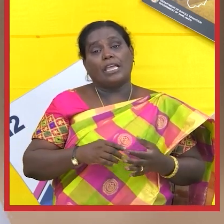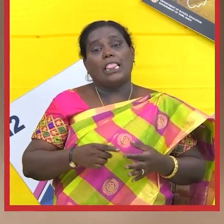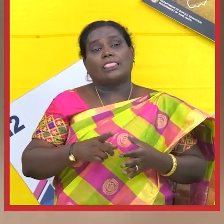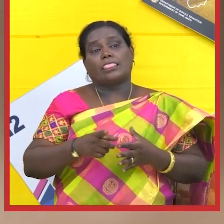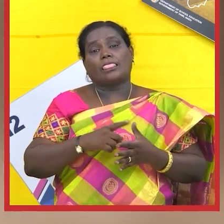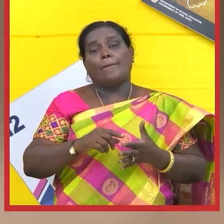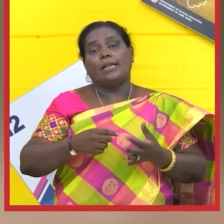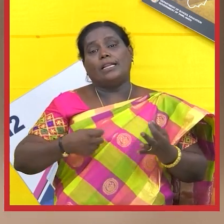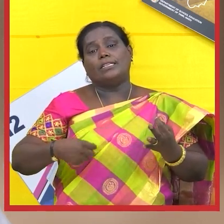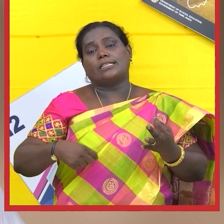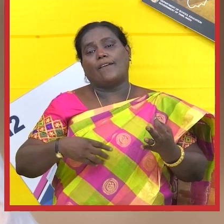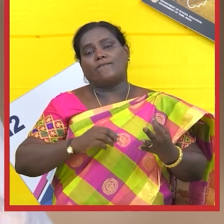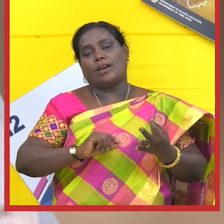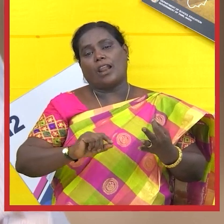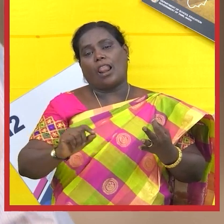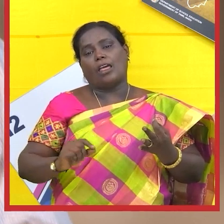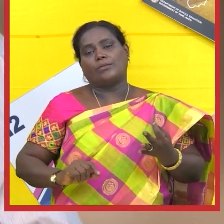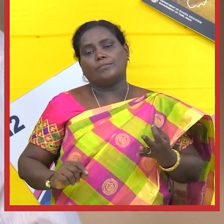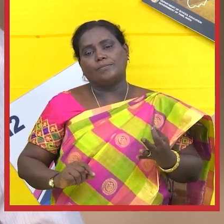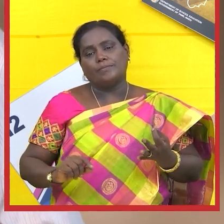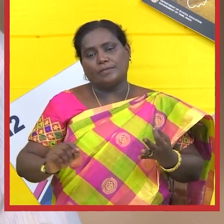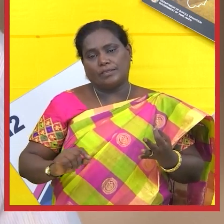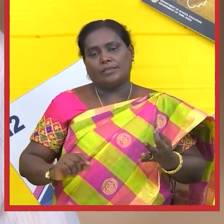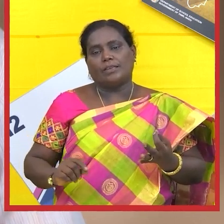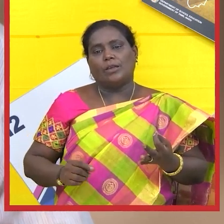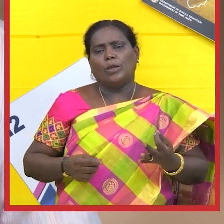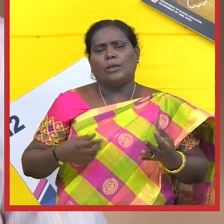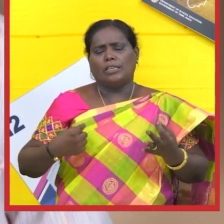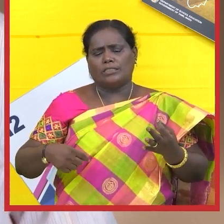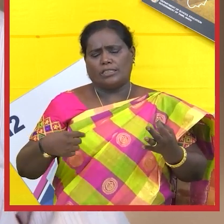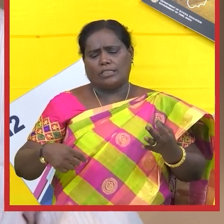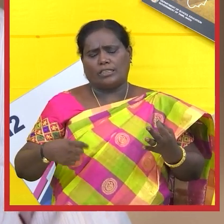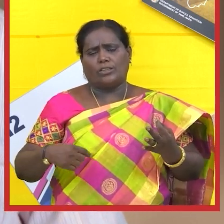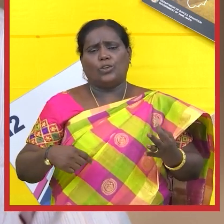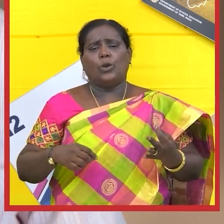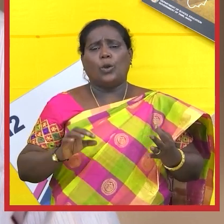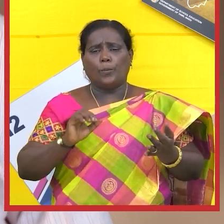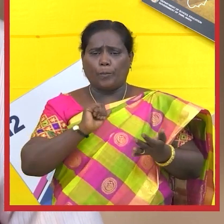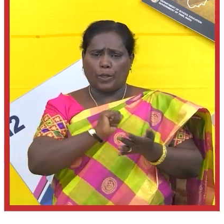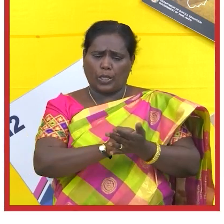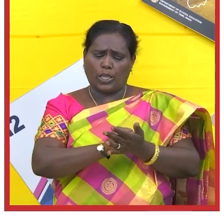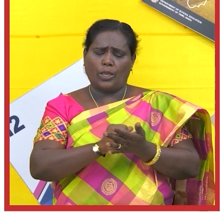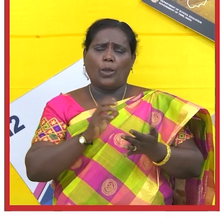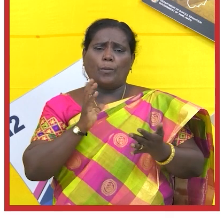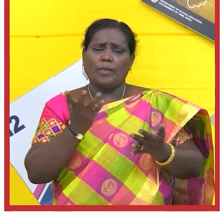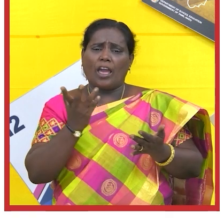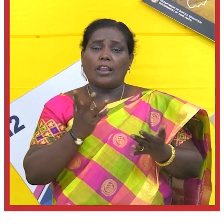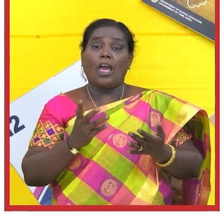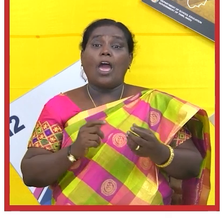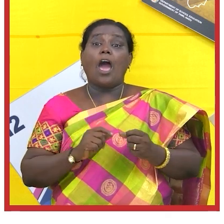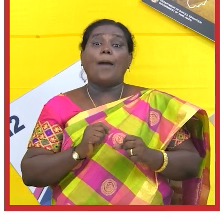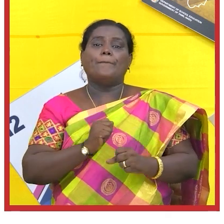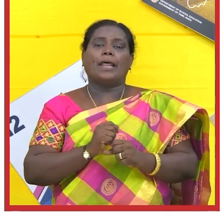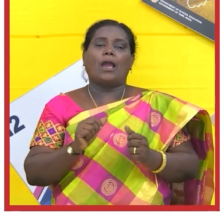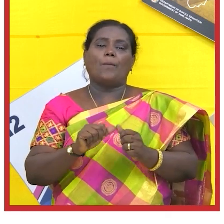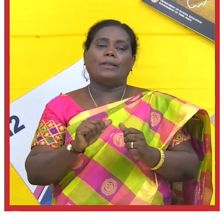ஒன்றை எழுதினார், உங்களுக்கு சொல்லியிருக்கிறேன். அந்த தமிழ் இசைக்கு முக்கியத்துவம் கொடுத்தார் அபிரகாம் பண்டிதர் அவர்கள்.